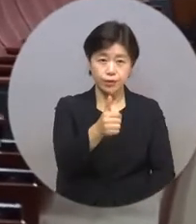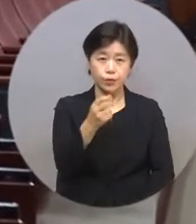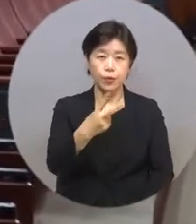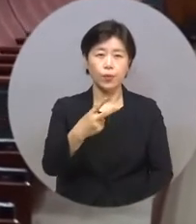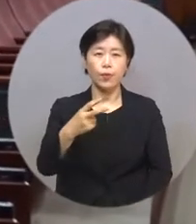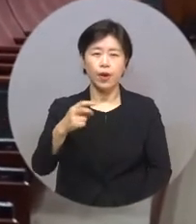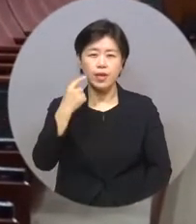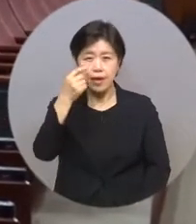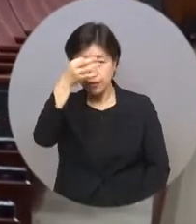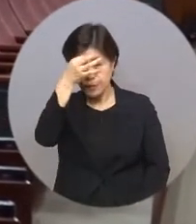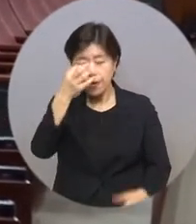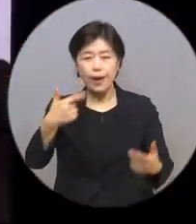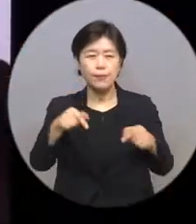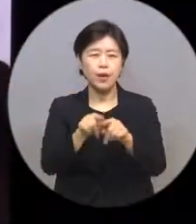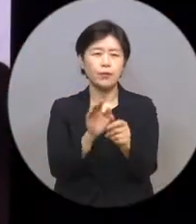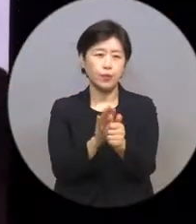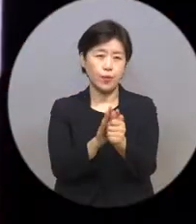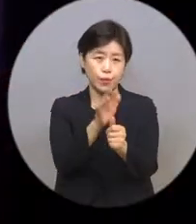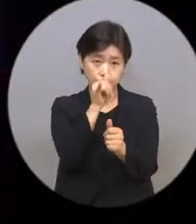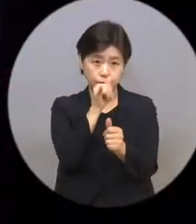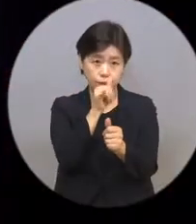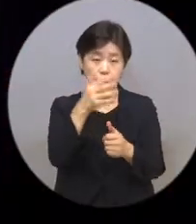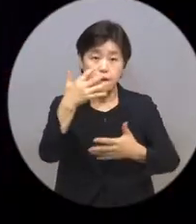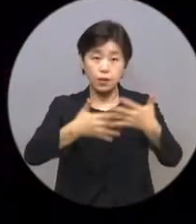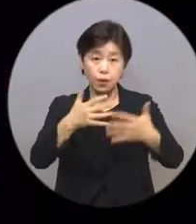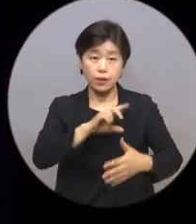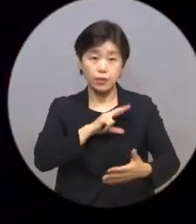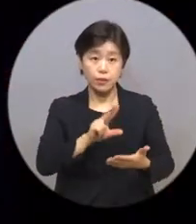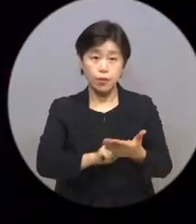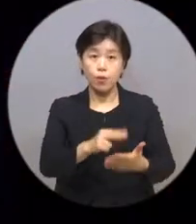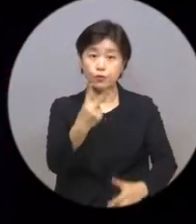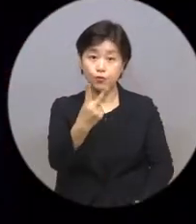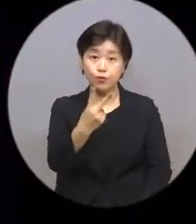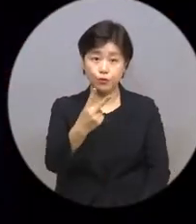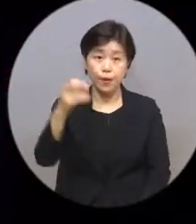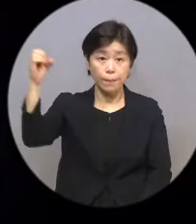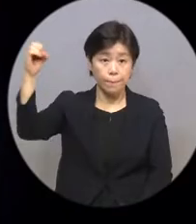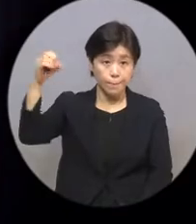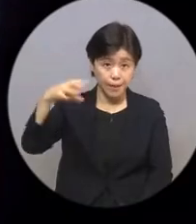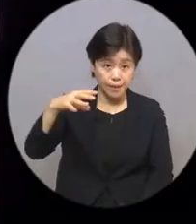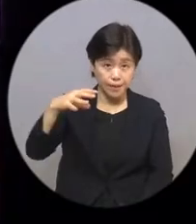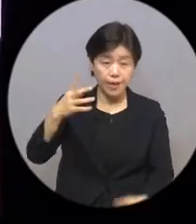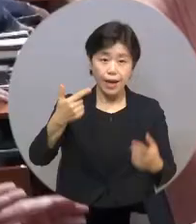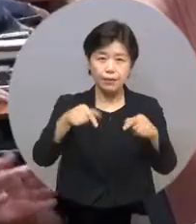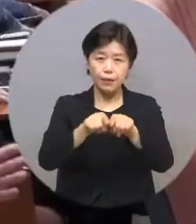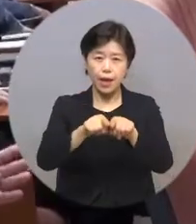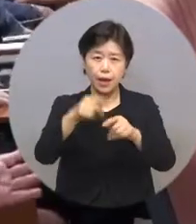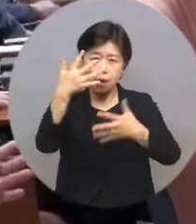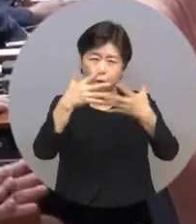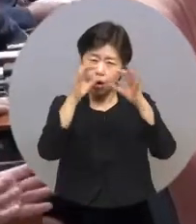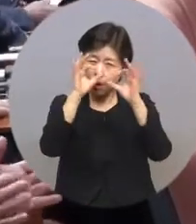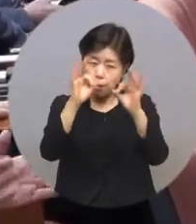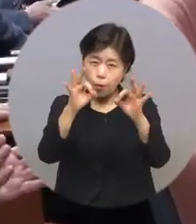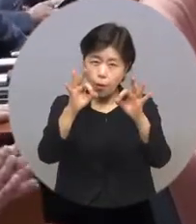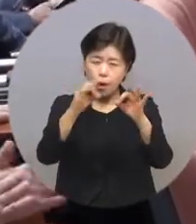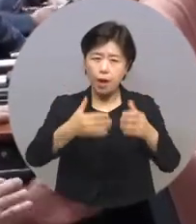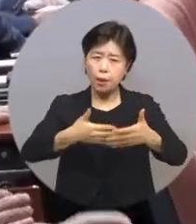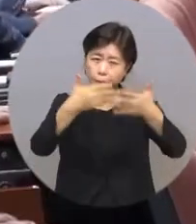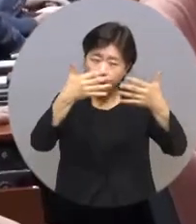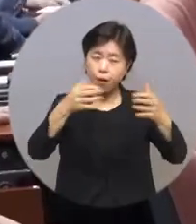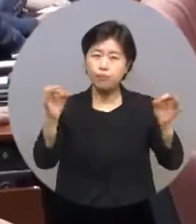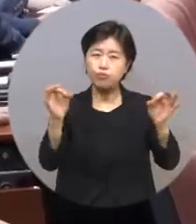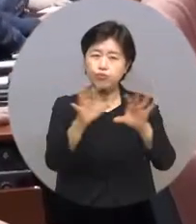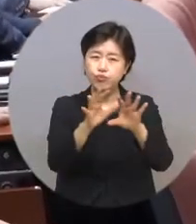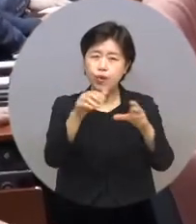예총이 후원하는 이번 포럼은 영화 두 개의 빛 릴루미노를 함께 감상하며 배려 프리 문학